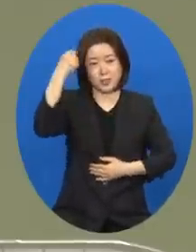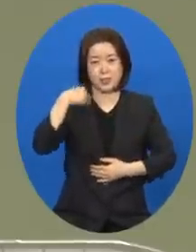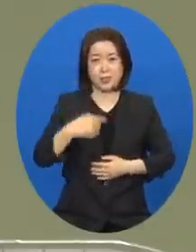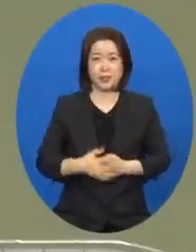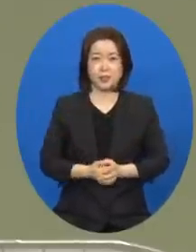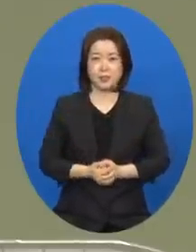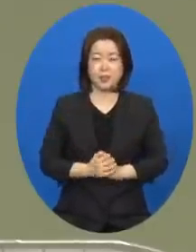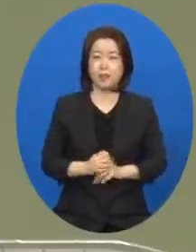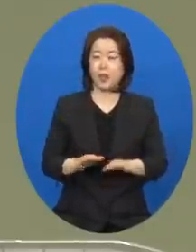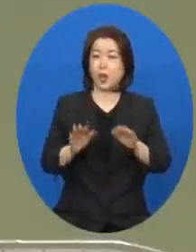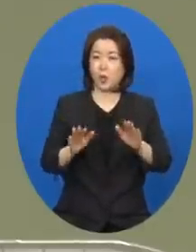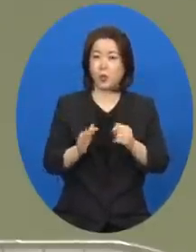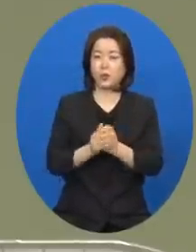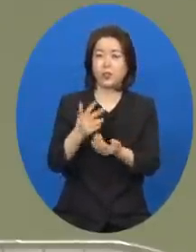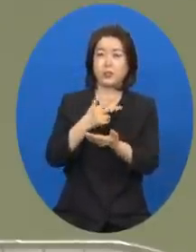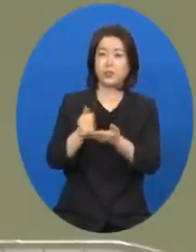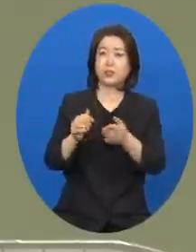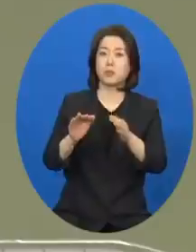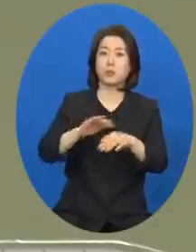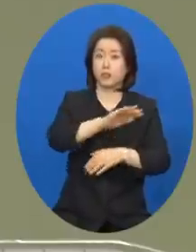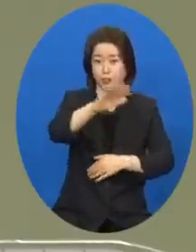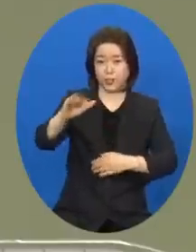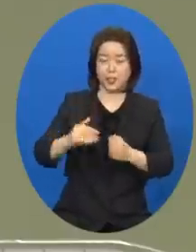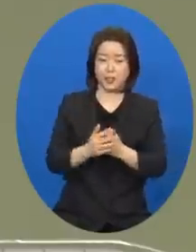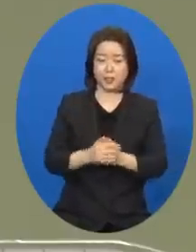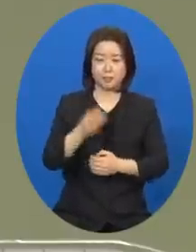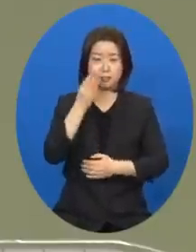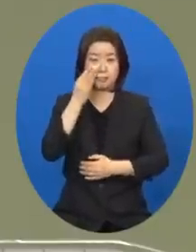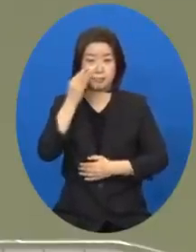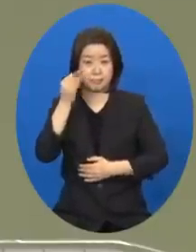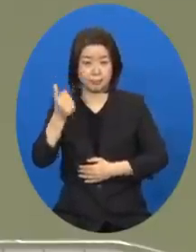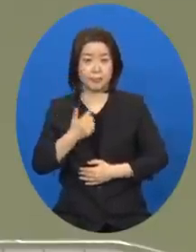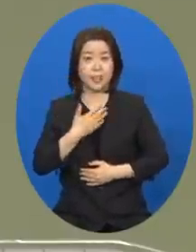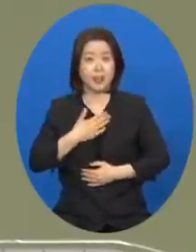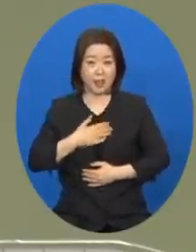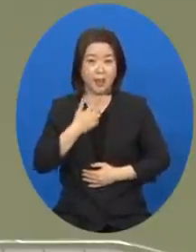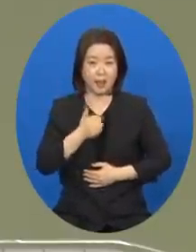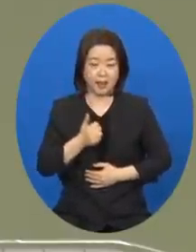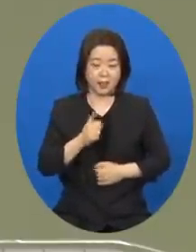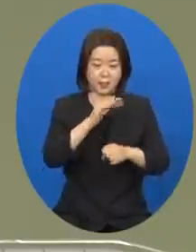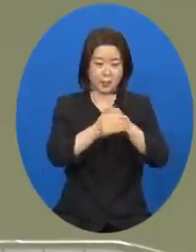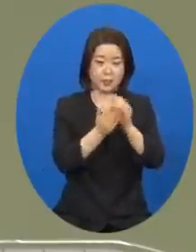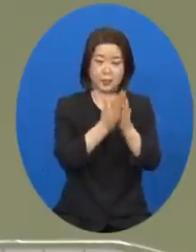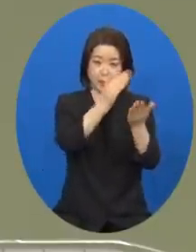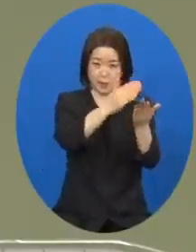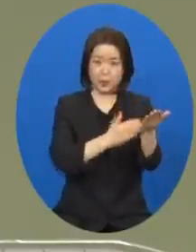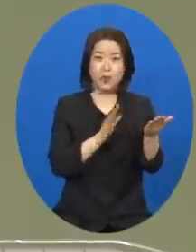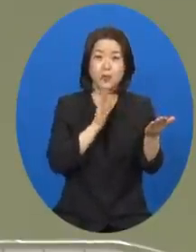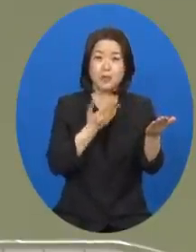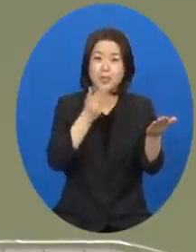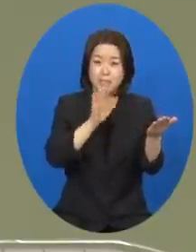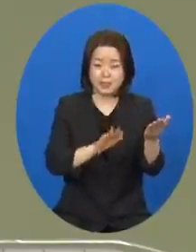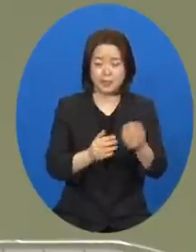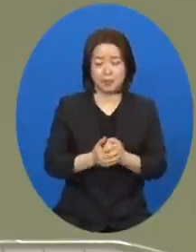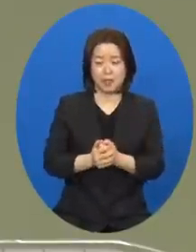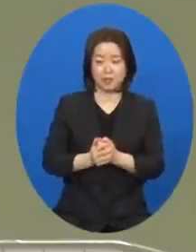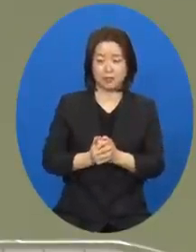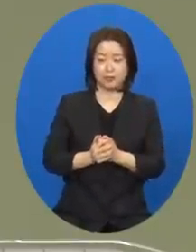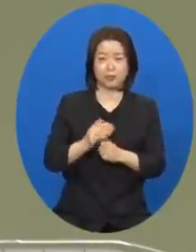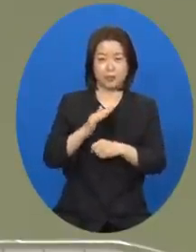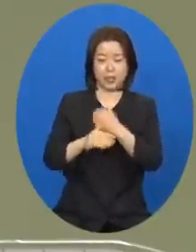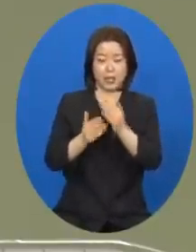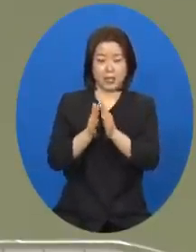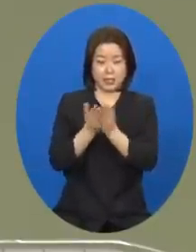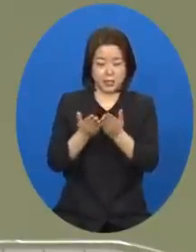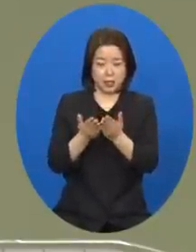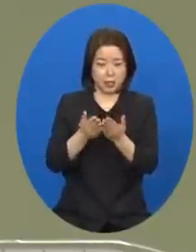오늘 주님이 우리에게 너무나 익숙하게 알던 성경이지만 성경 읽는 자리를